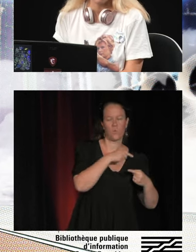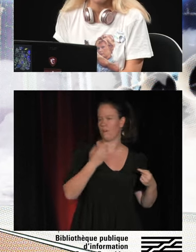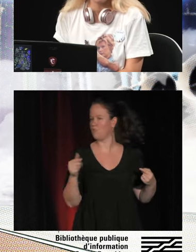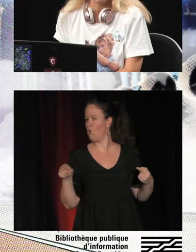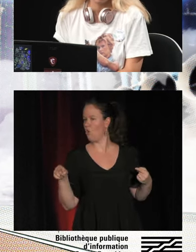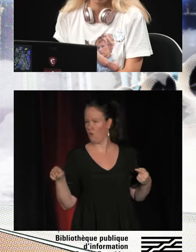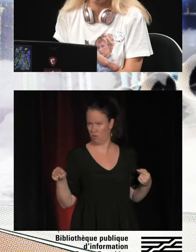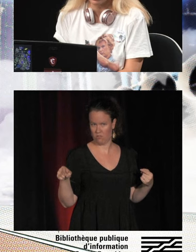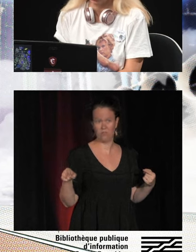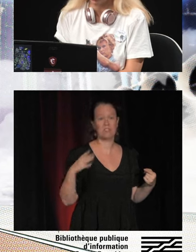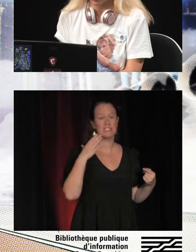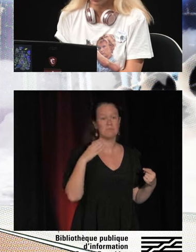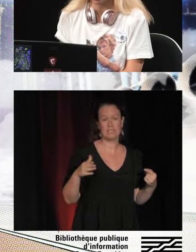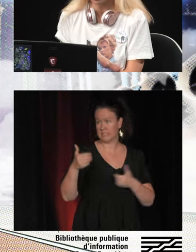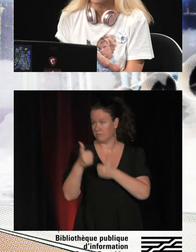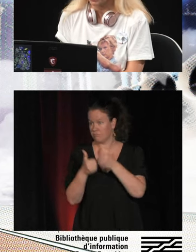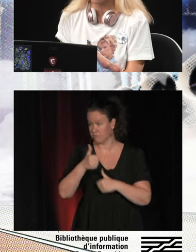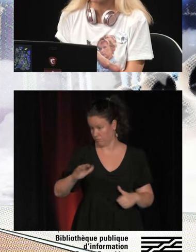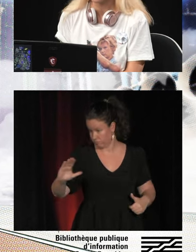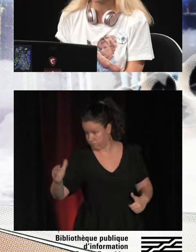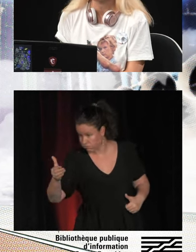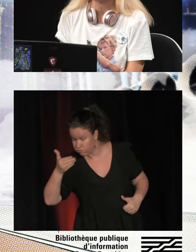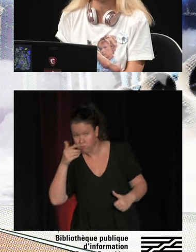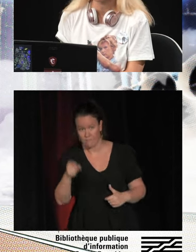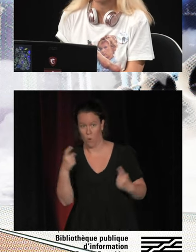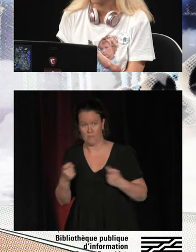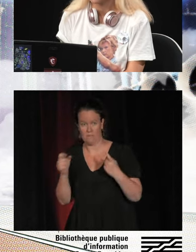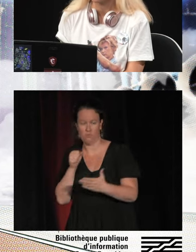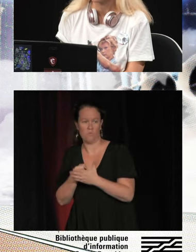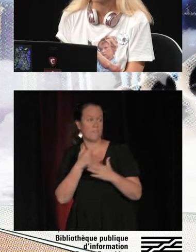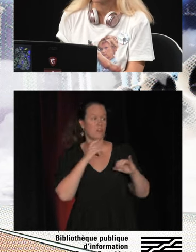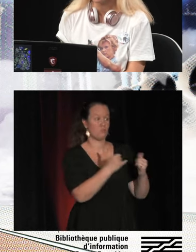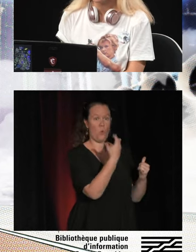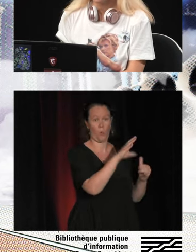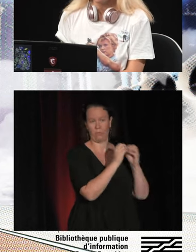nouveau tournoi, c'est mort. Je dois mettre tous les autres speedruns de côté parce que je m'entraîne à fond